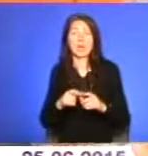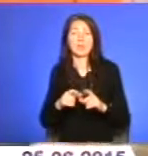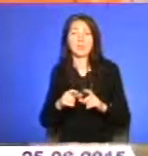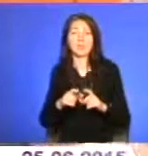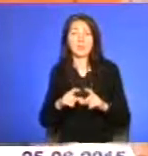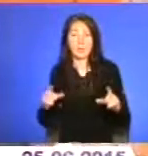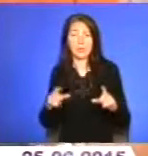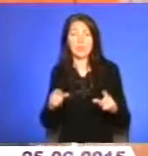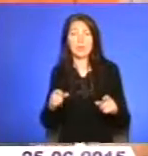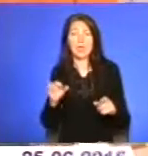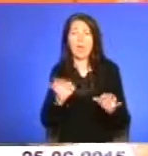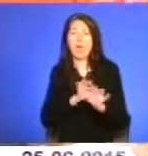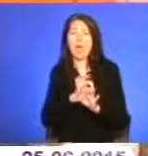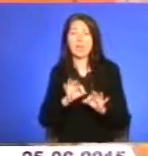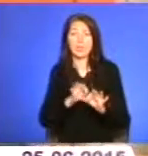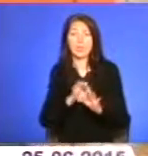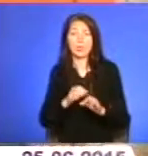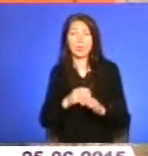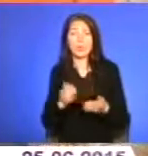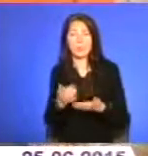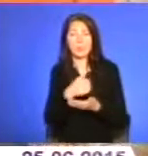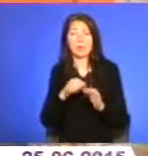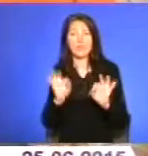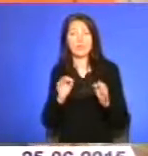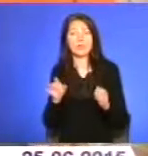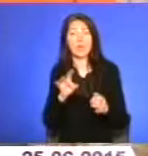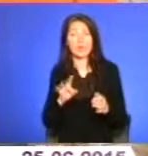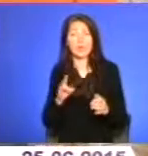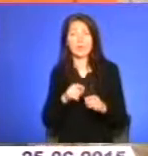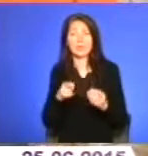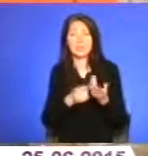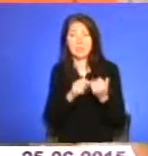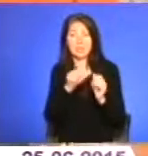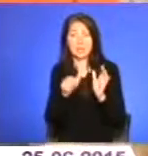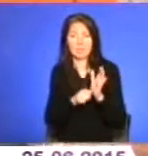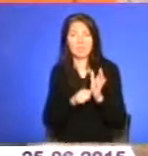зібрав інформацію з районів. З таких числа, з категорії тих осіб, що названі в